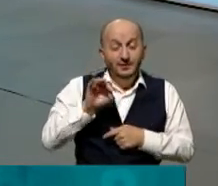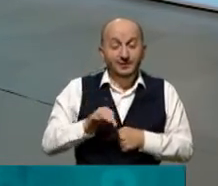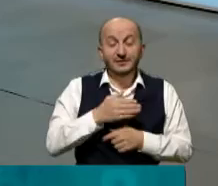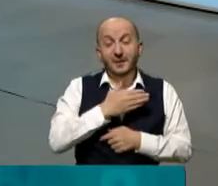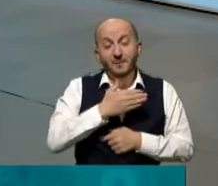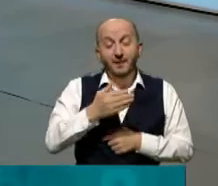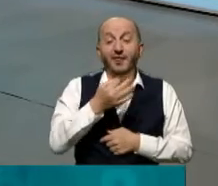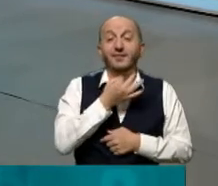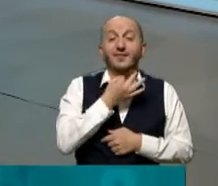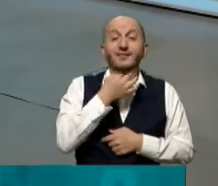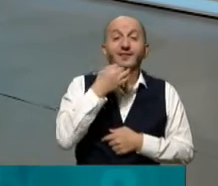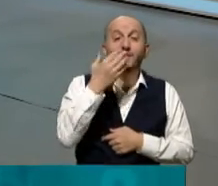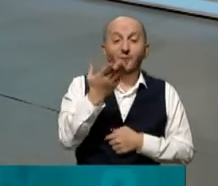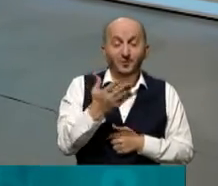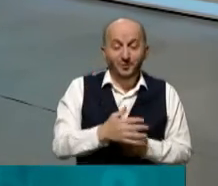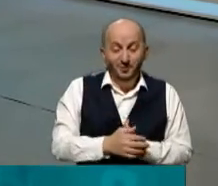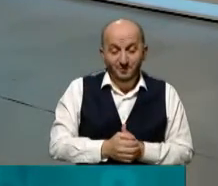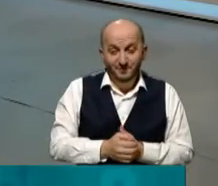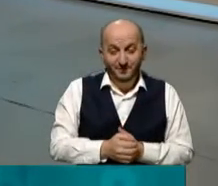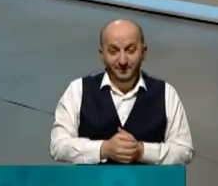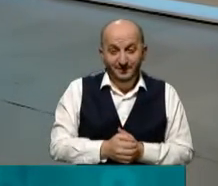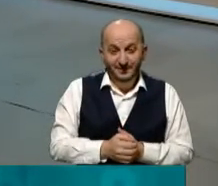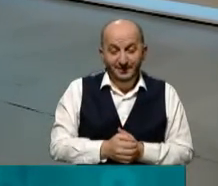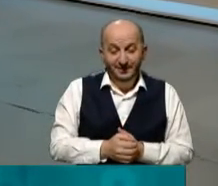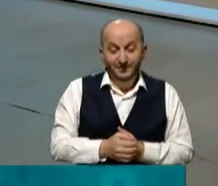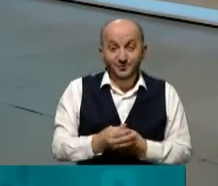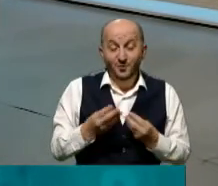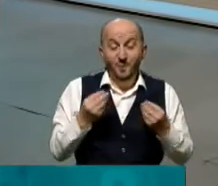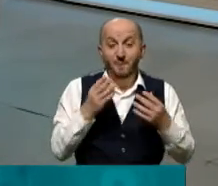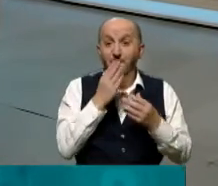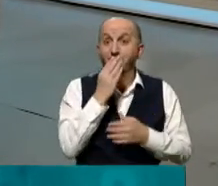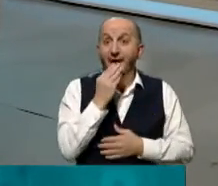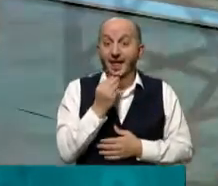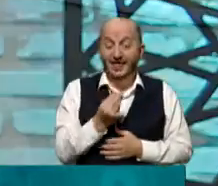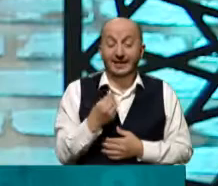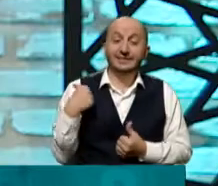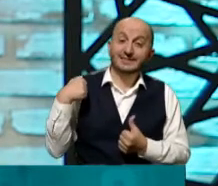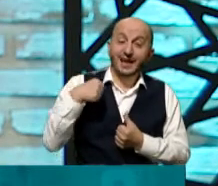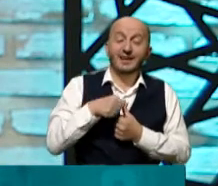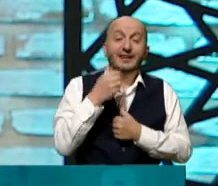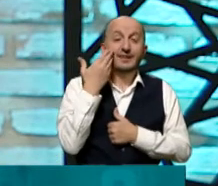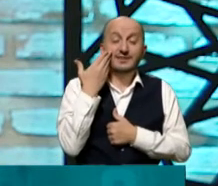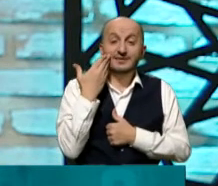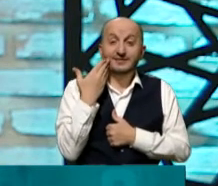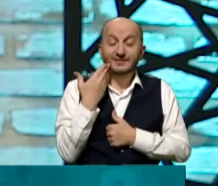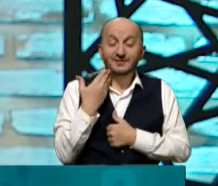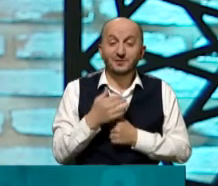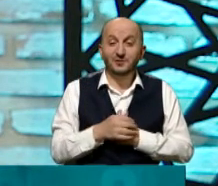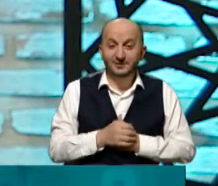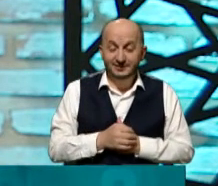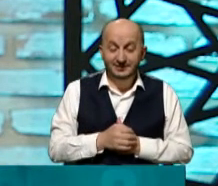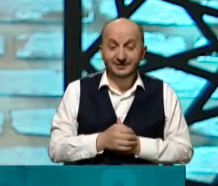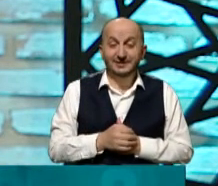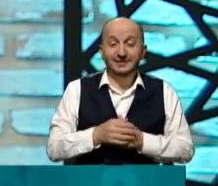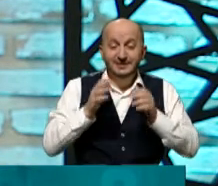teşekkür ediyorum önce. Biz teşekkür ederiz. Yani çok beğenerekten sabahtan tekrarını dinliyorum. O yönden böyle